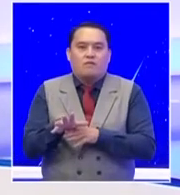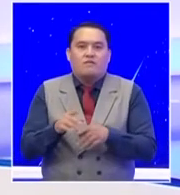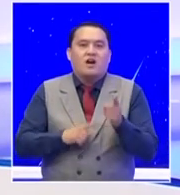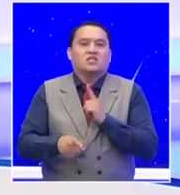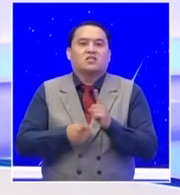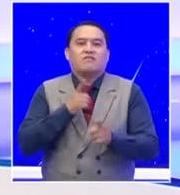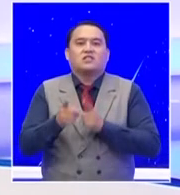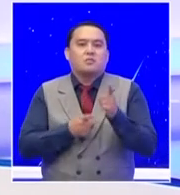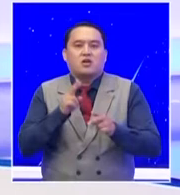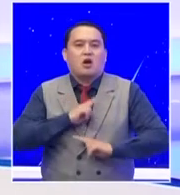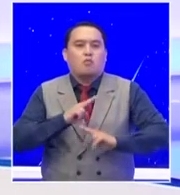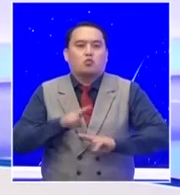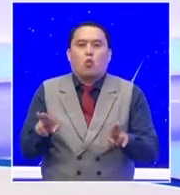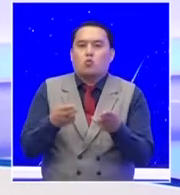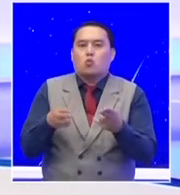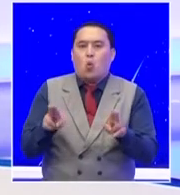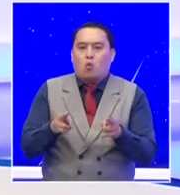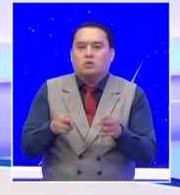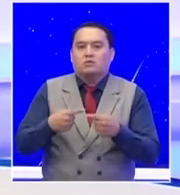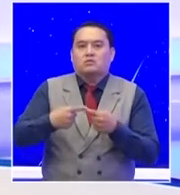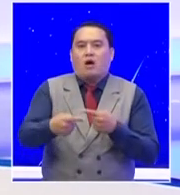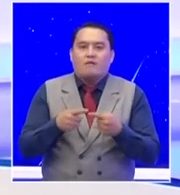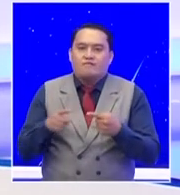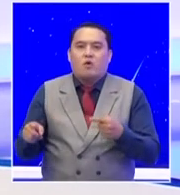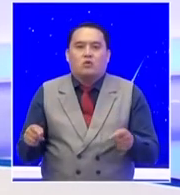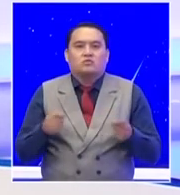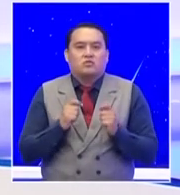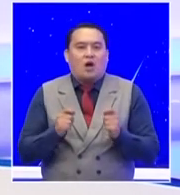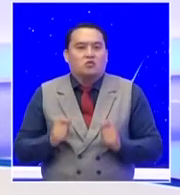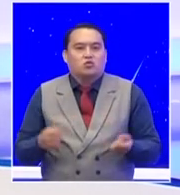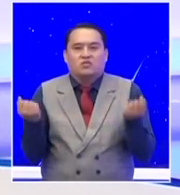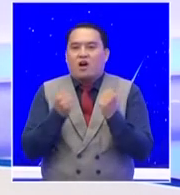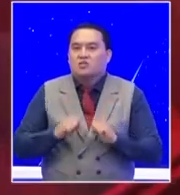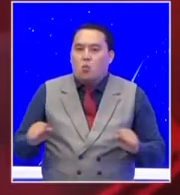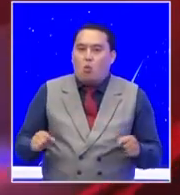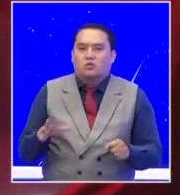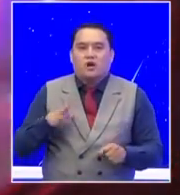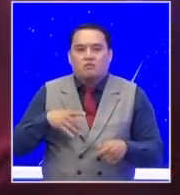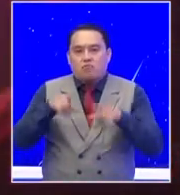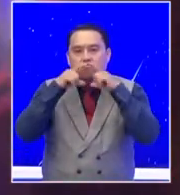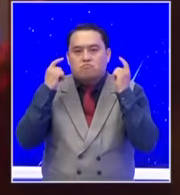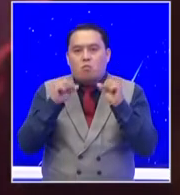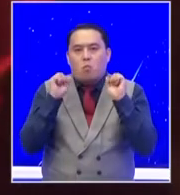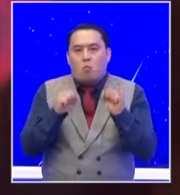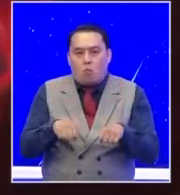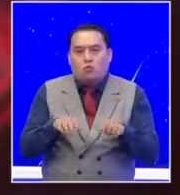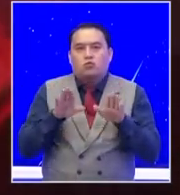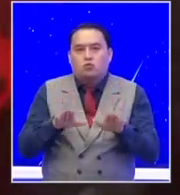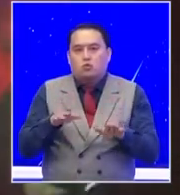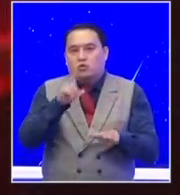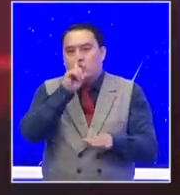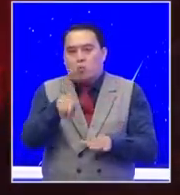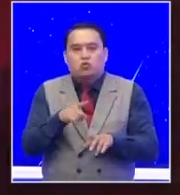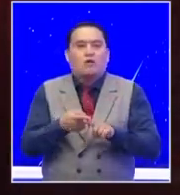Возобновили работы клубы. Правда, социальную дистанцию на танцполе соблюдать невозможно. Но беззащитные маски в заведение точно не